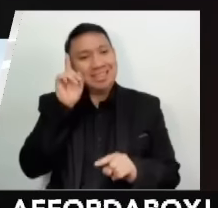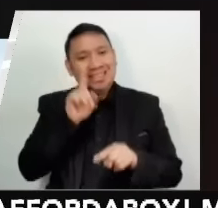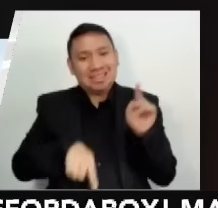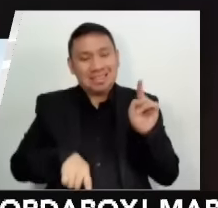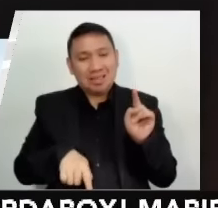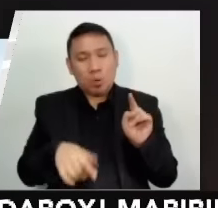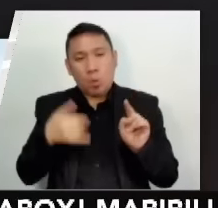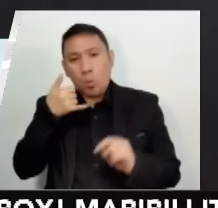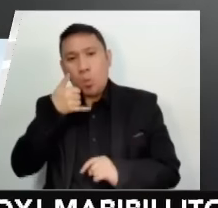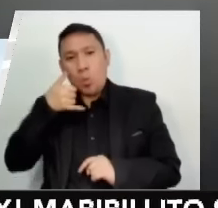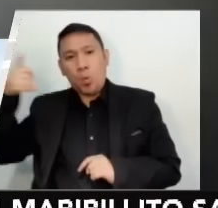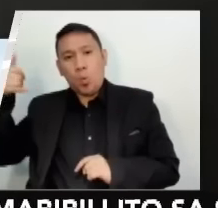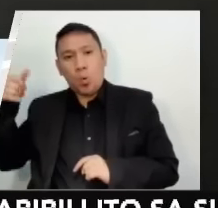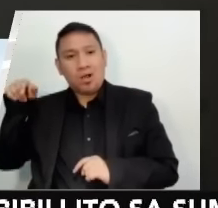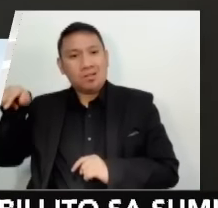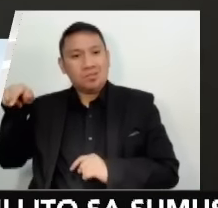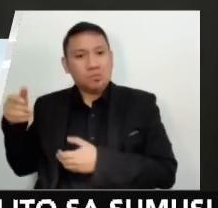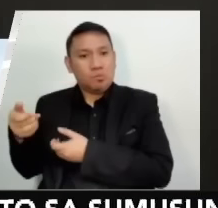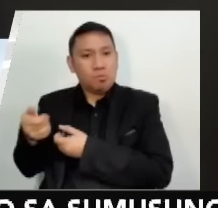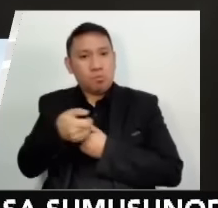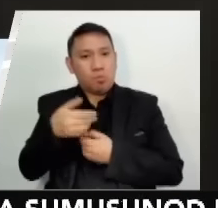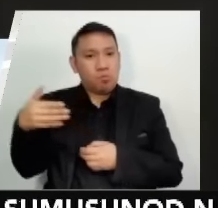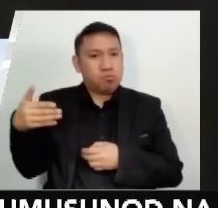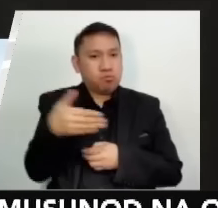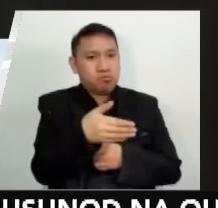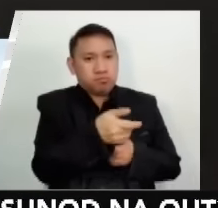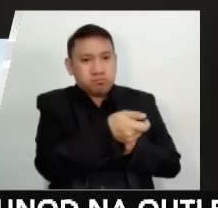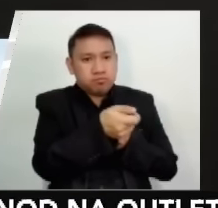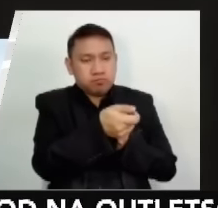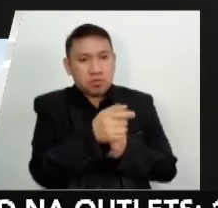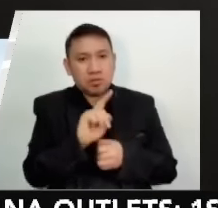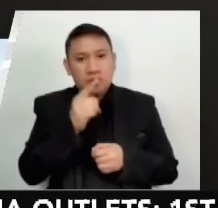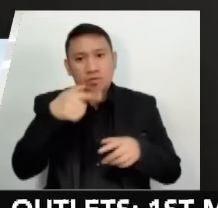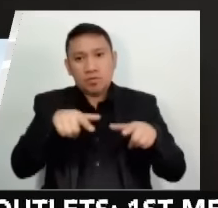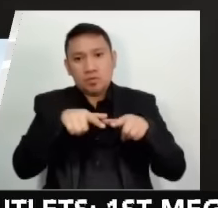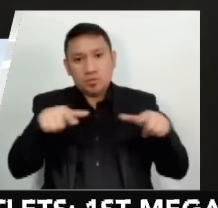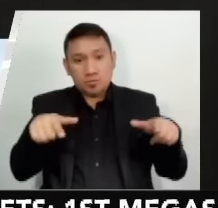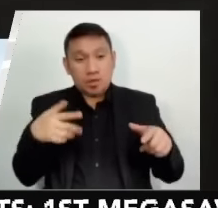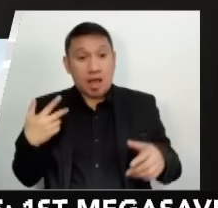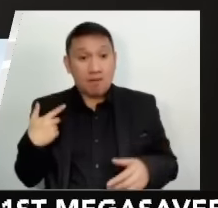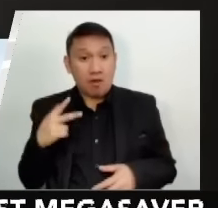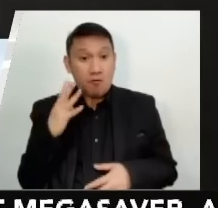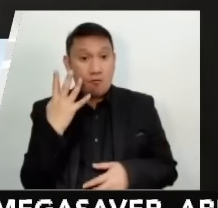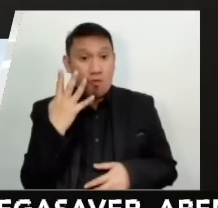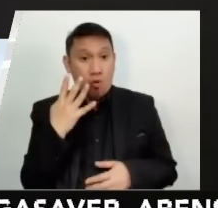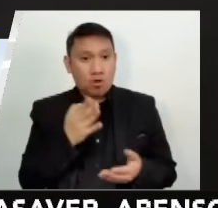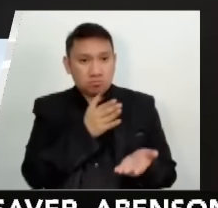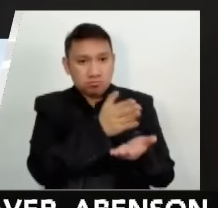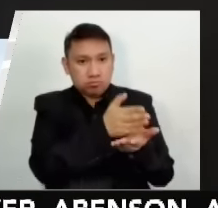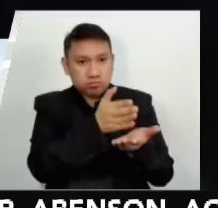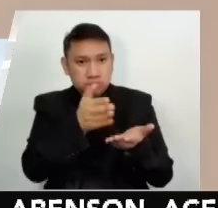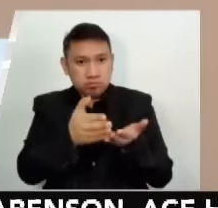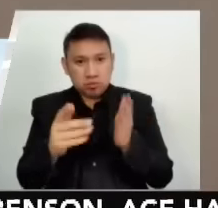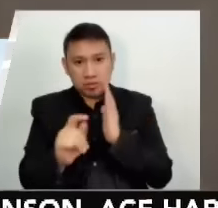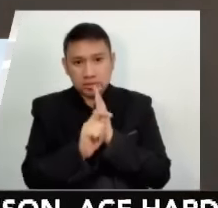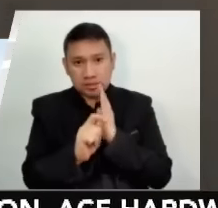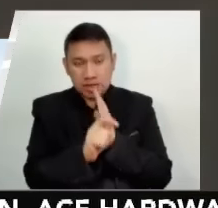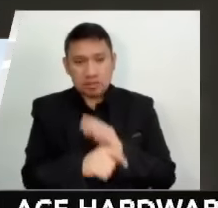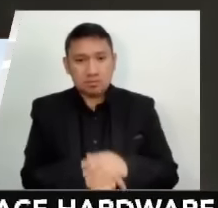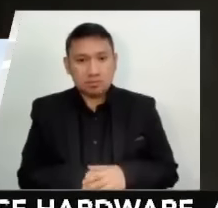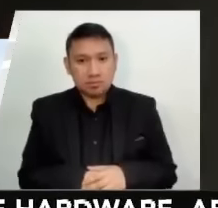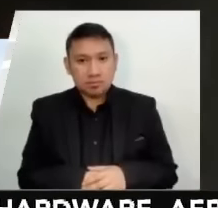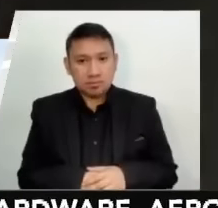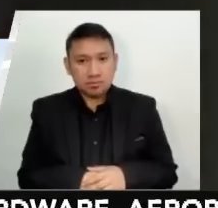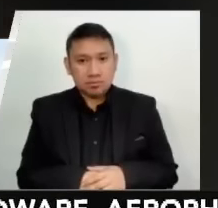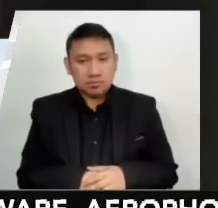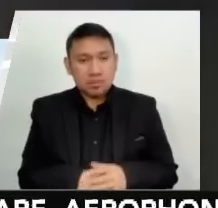itinaas ang unang alarma nasa apat na Fire Truck ng bfp ang rumesponde dagdag ang anim na fire volunteer group agad namang napula